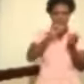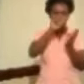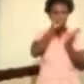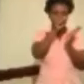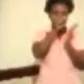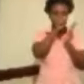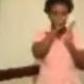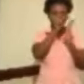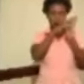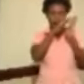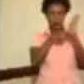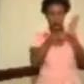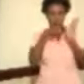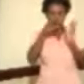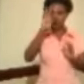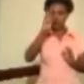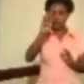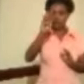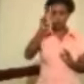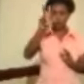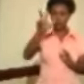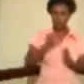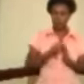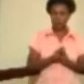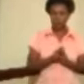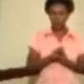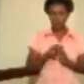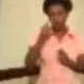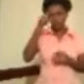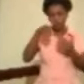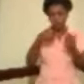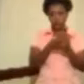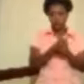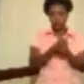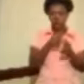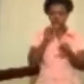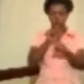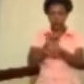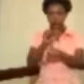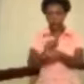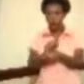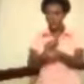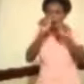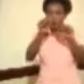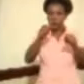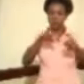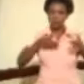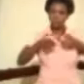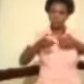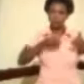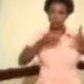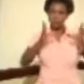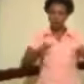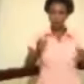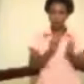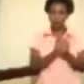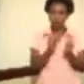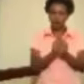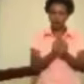s'ériger en haute cour de justice. Les travaux de cette cour sont dirigés par le président du Sénat, assisté du président et